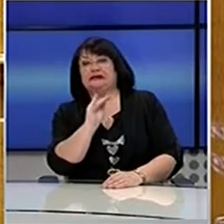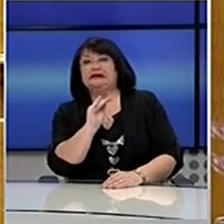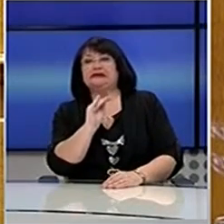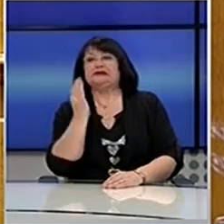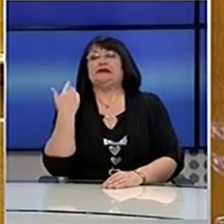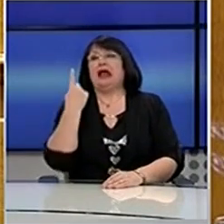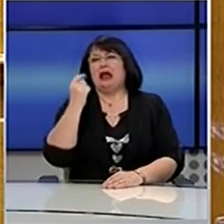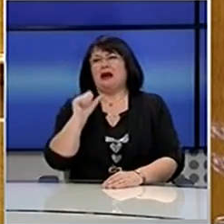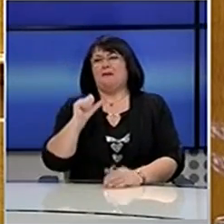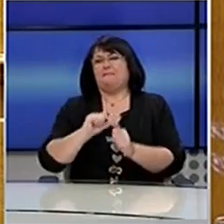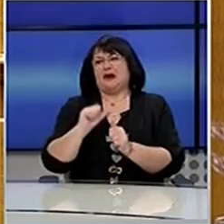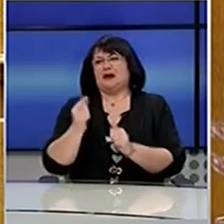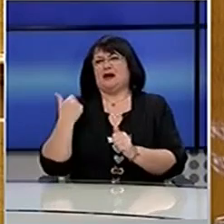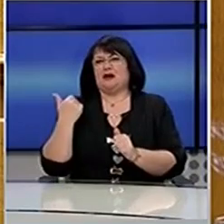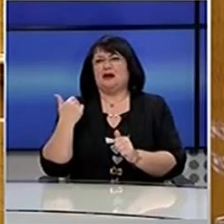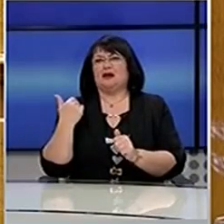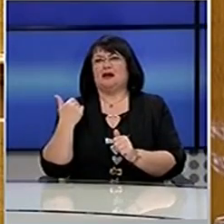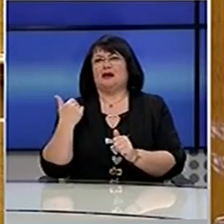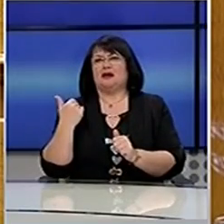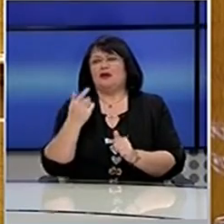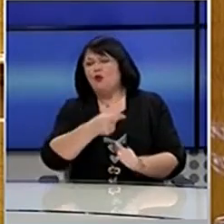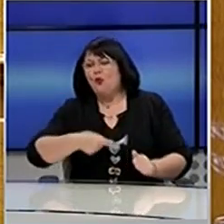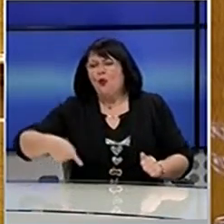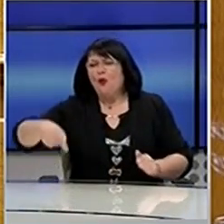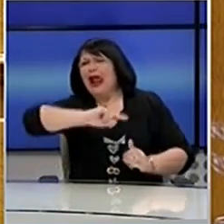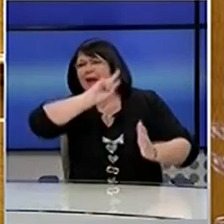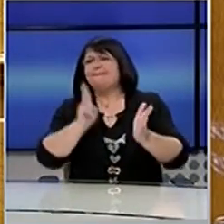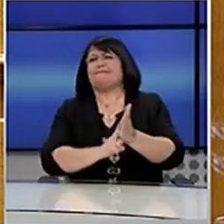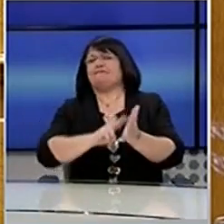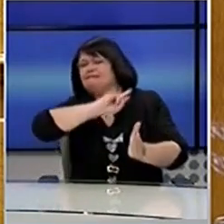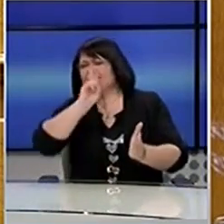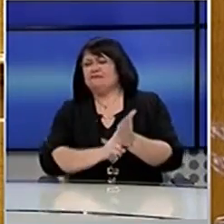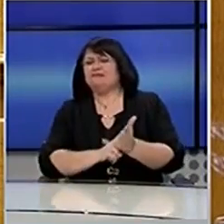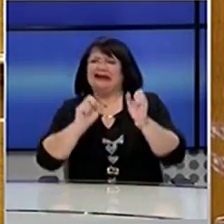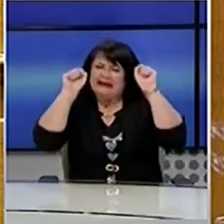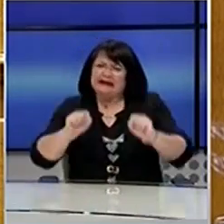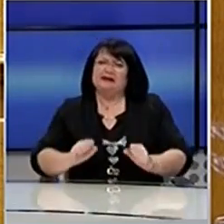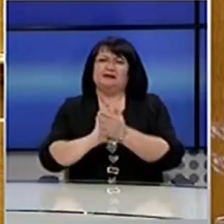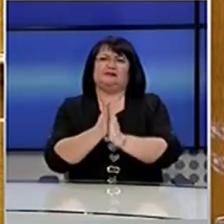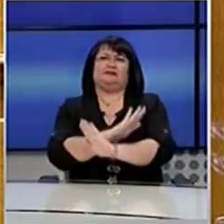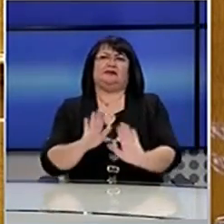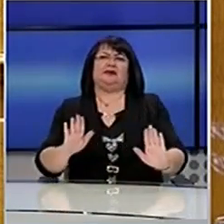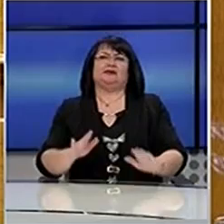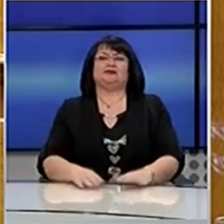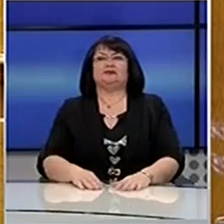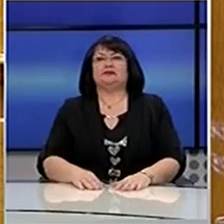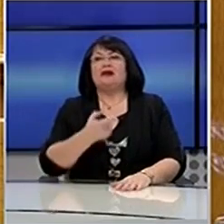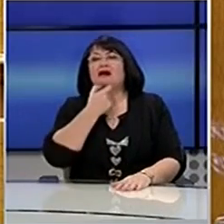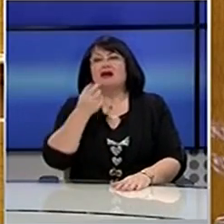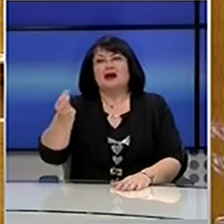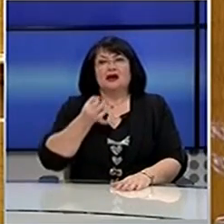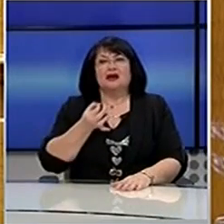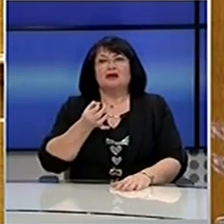ζήτησε πριν από ένα μήνα καθολικό lockdown. Είπε ξεκάθαρα ότι, κοιτάξτε, δεν μπορεί να